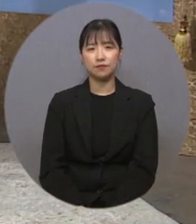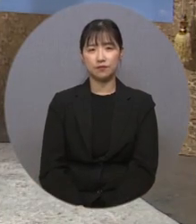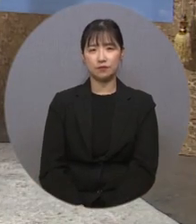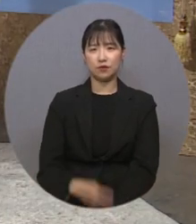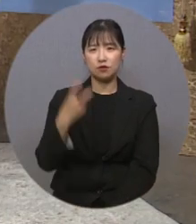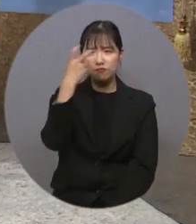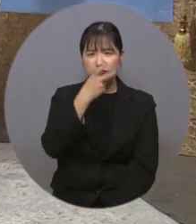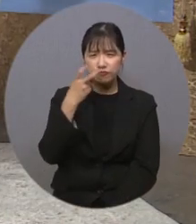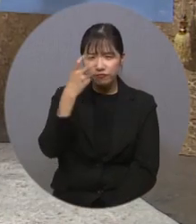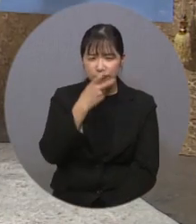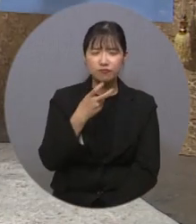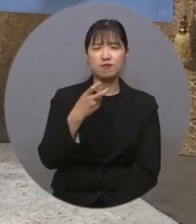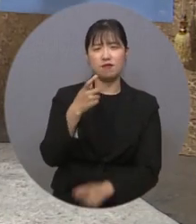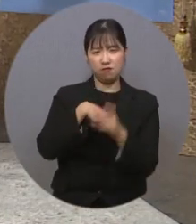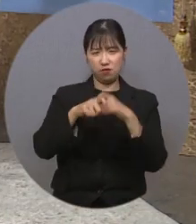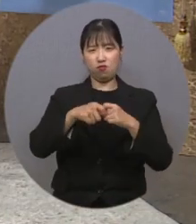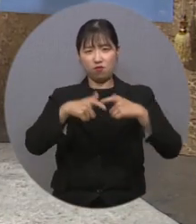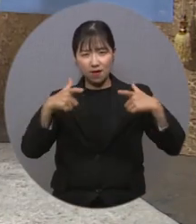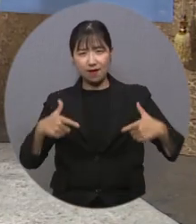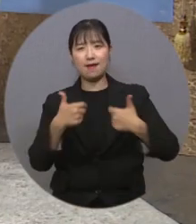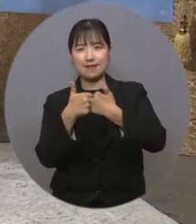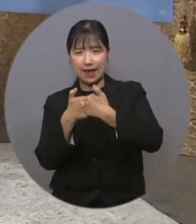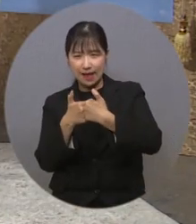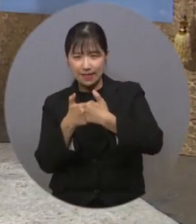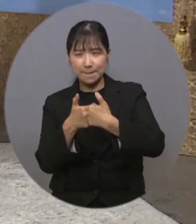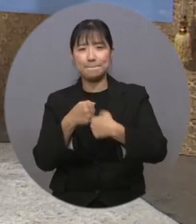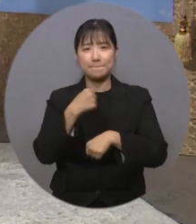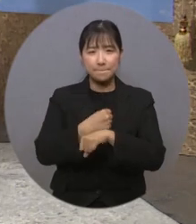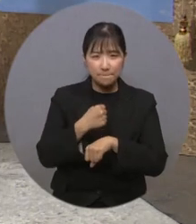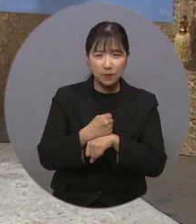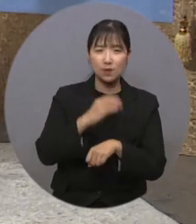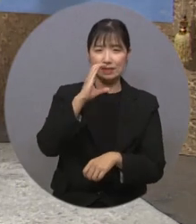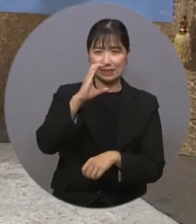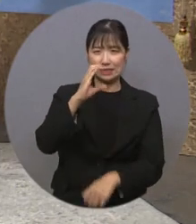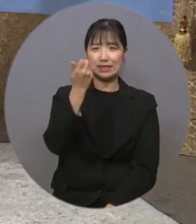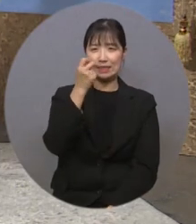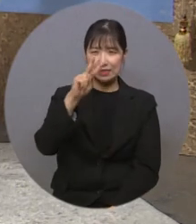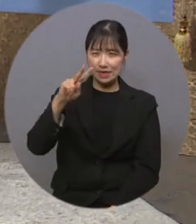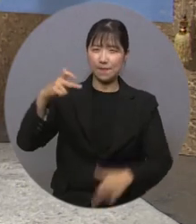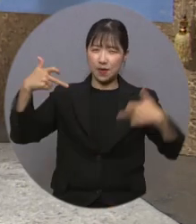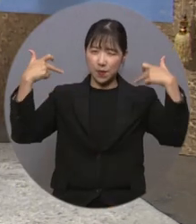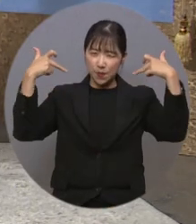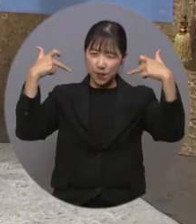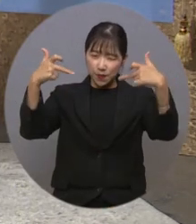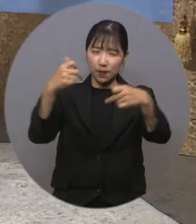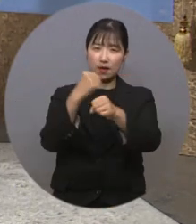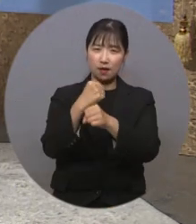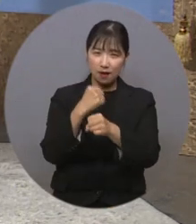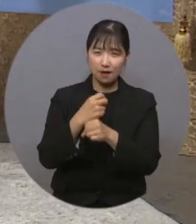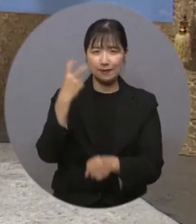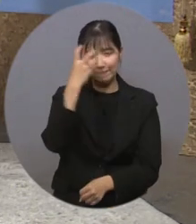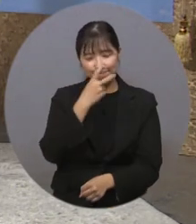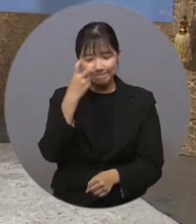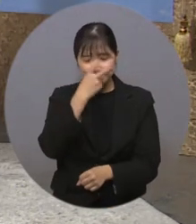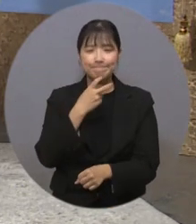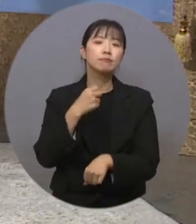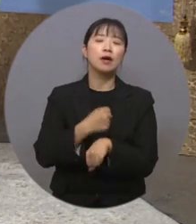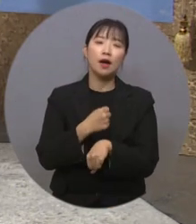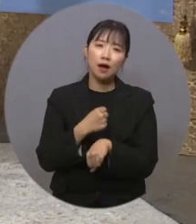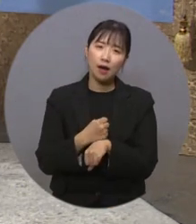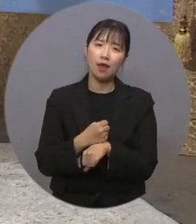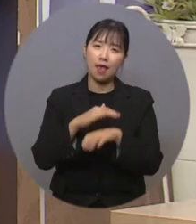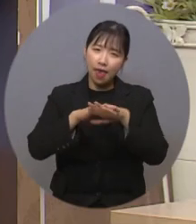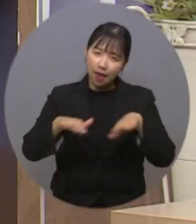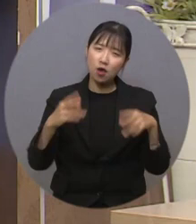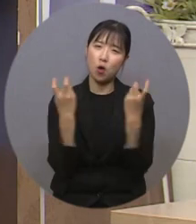순찰을 강화하고 또 상담을 강화하고 또 CCTV 설치를 해서 방범을 강화하는 등 여러